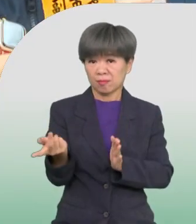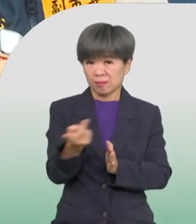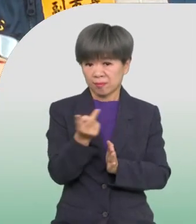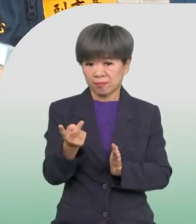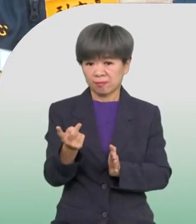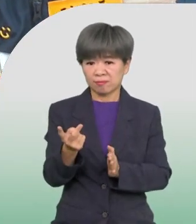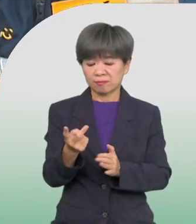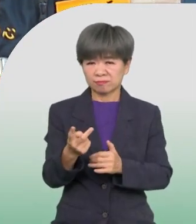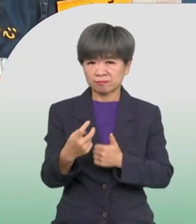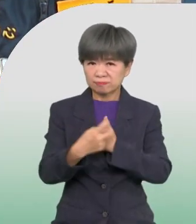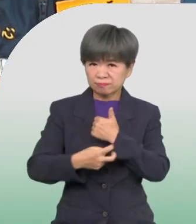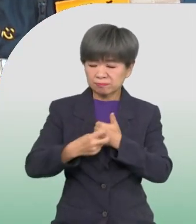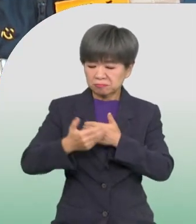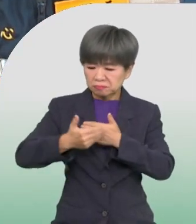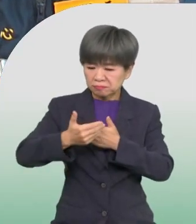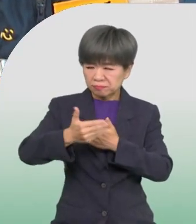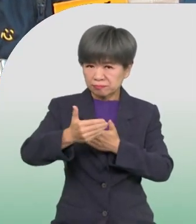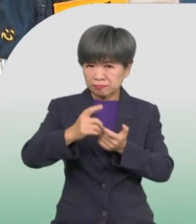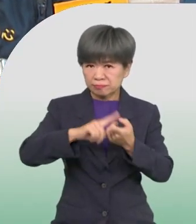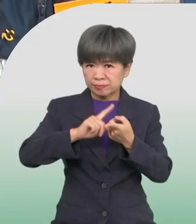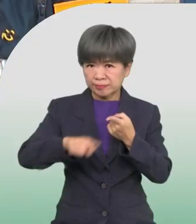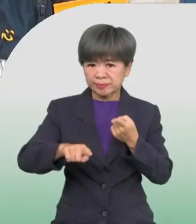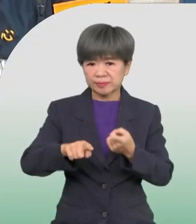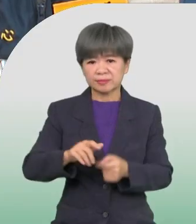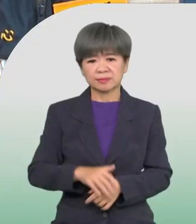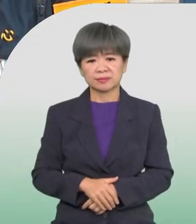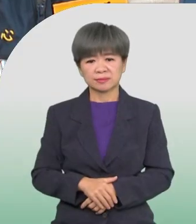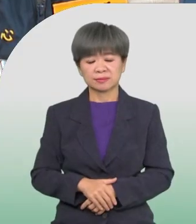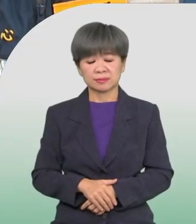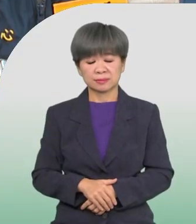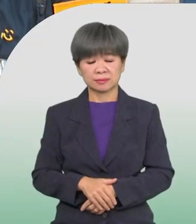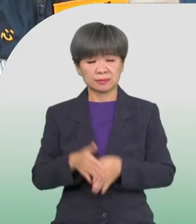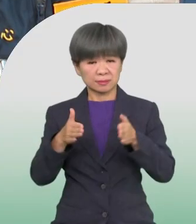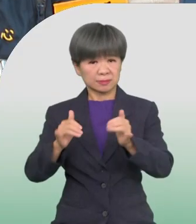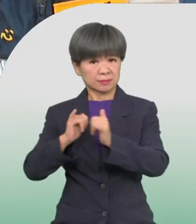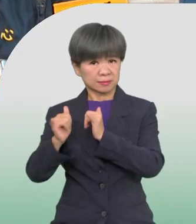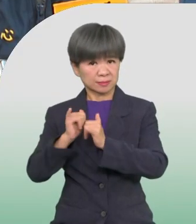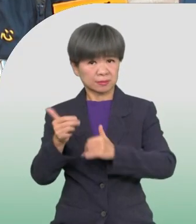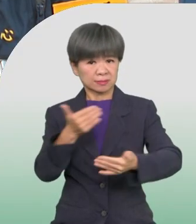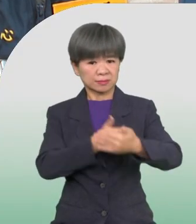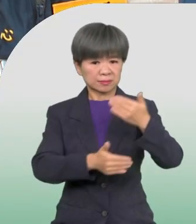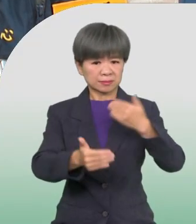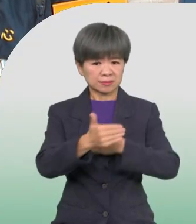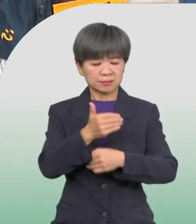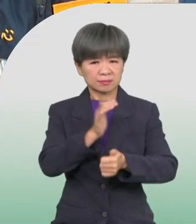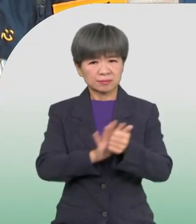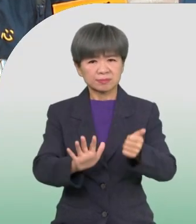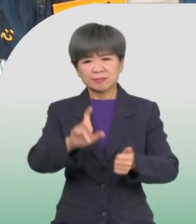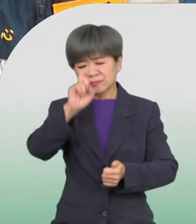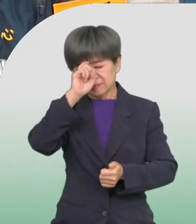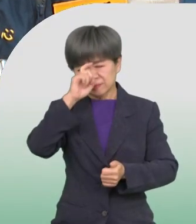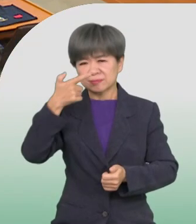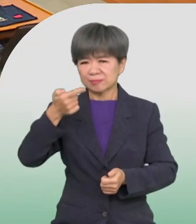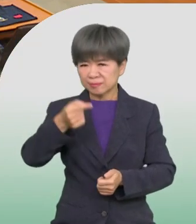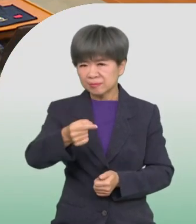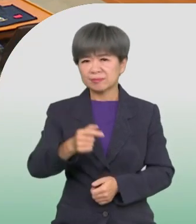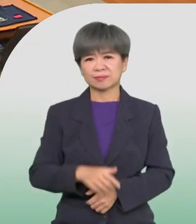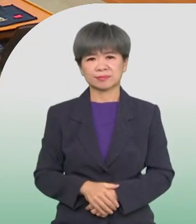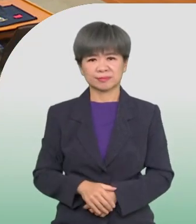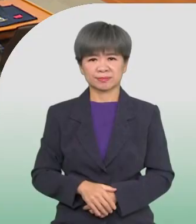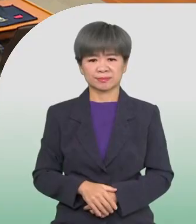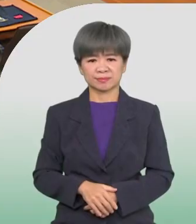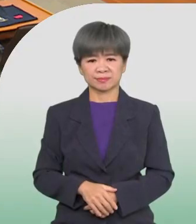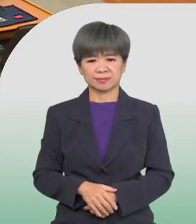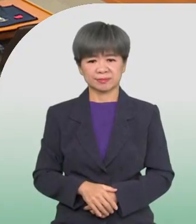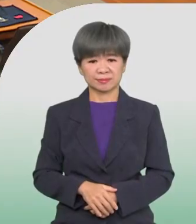来检视这个过程，那将对市民以及交通冲击影响降到最低。 因